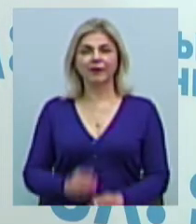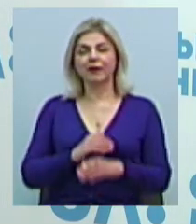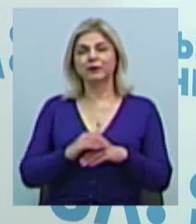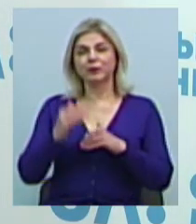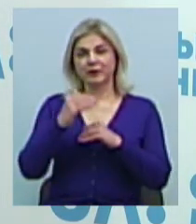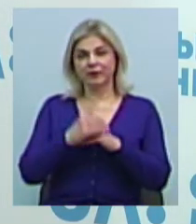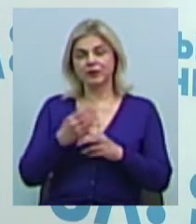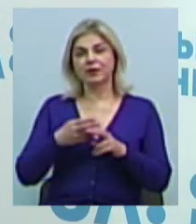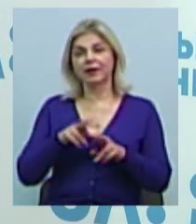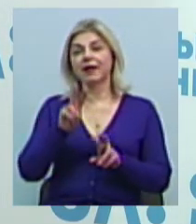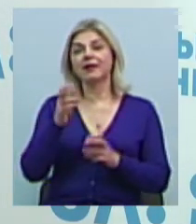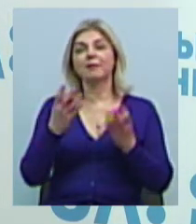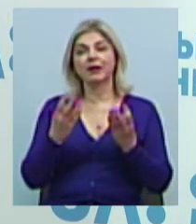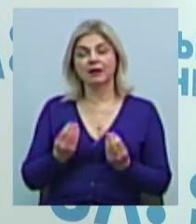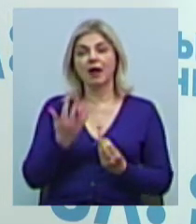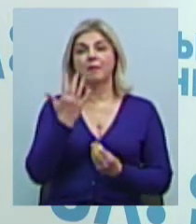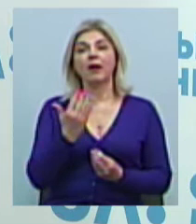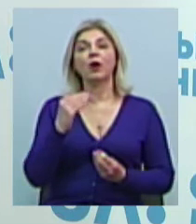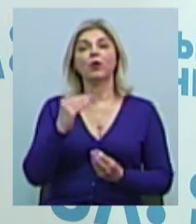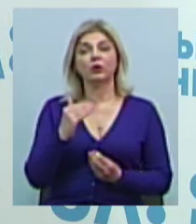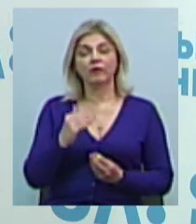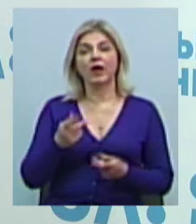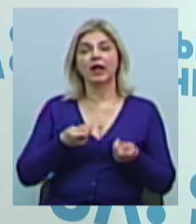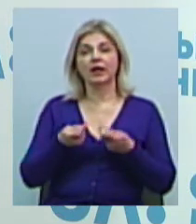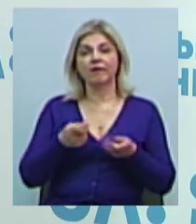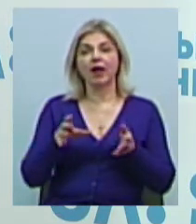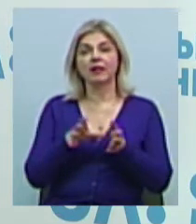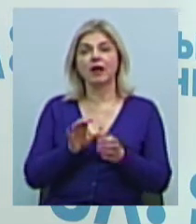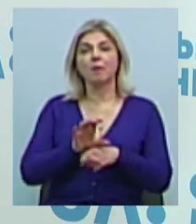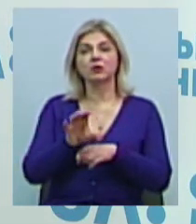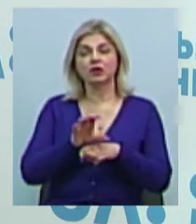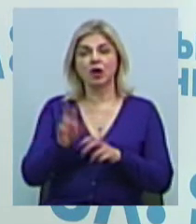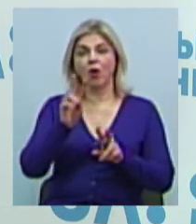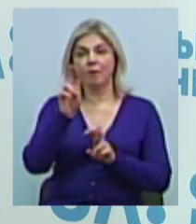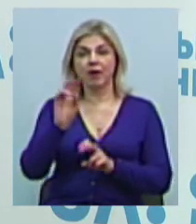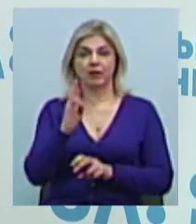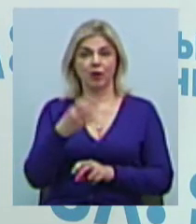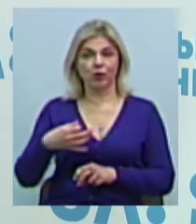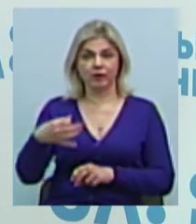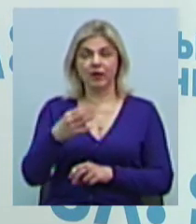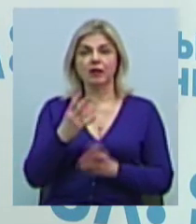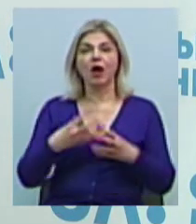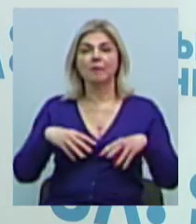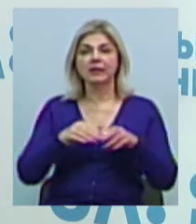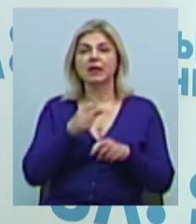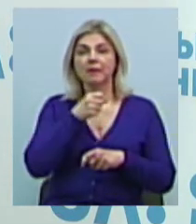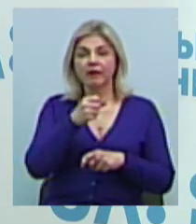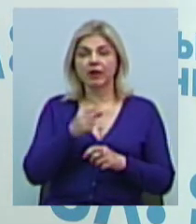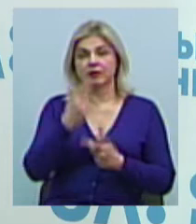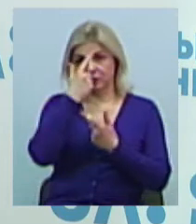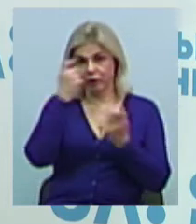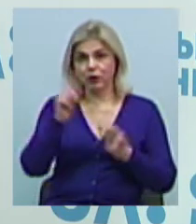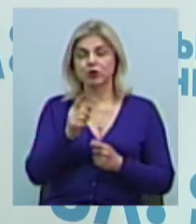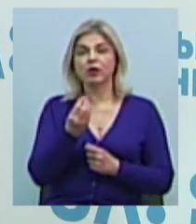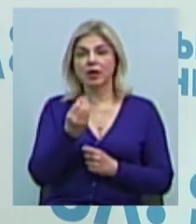Добрий вечір. Це тема дня. 5 лютого керівники енергопостачальних компаній Миколаївщини на спільному брифінгу заявили, що кошти,